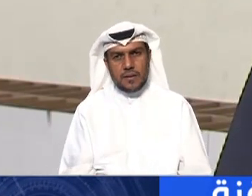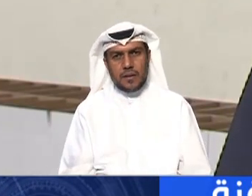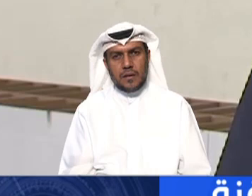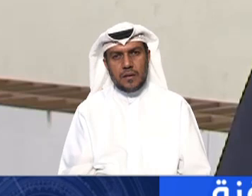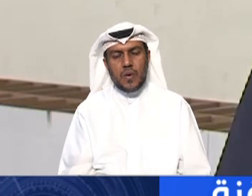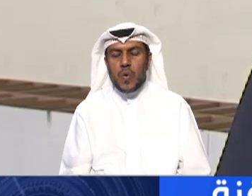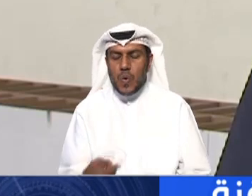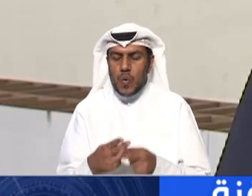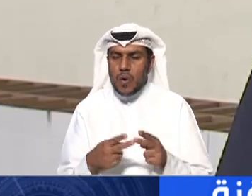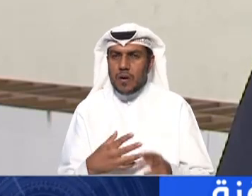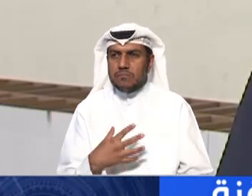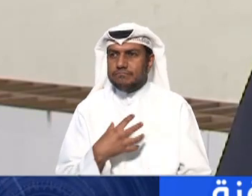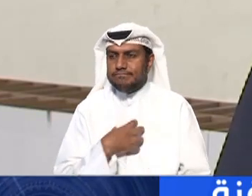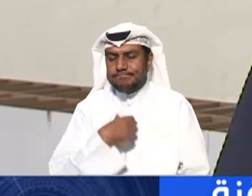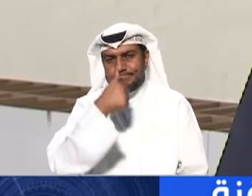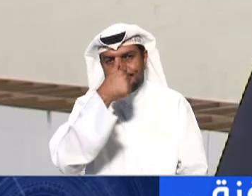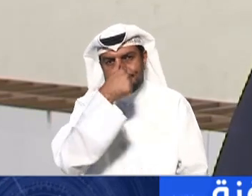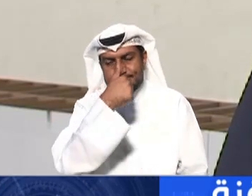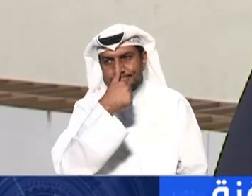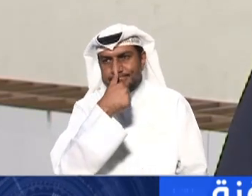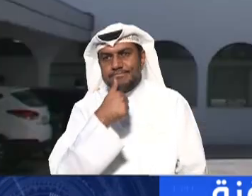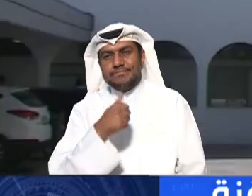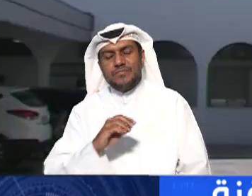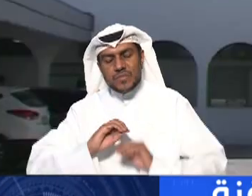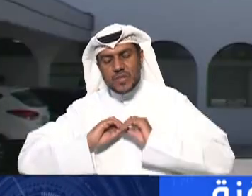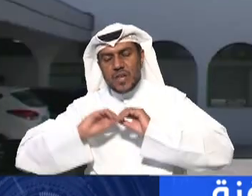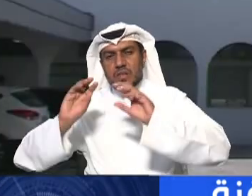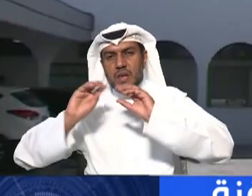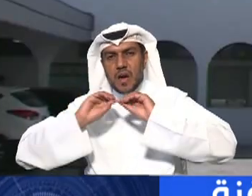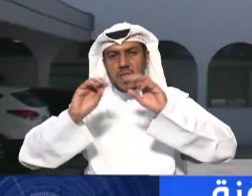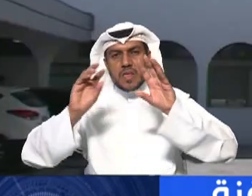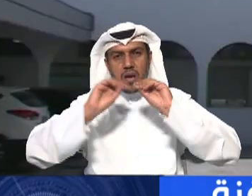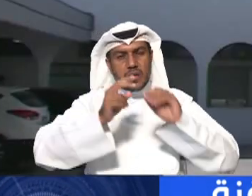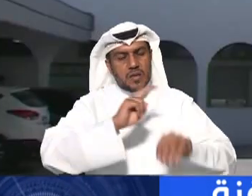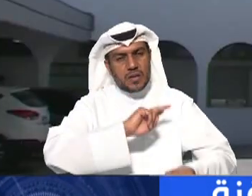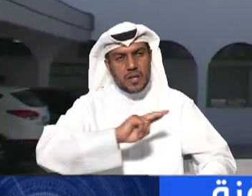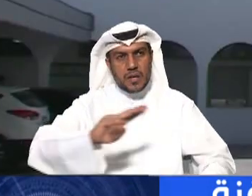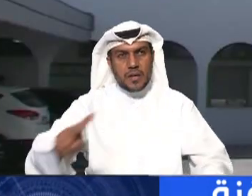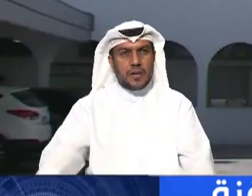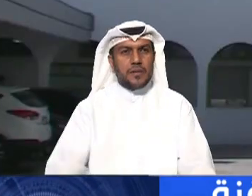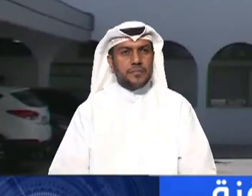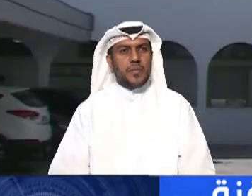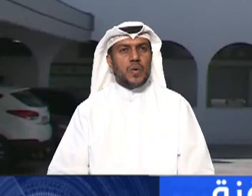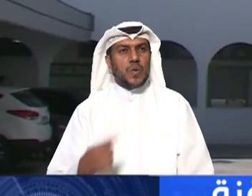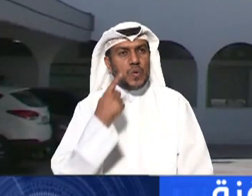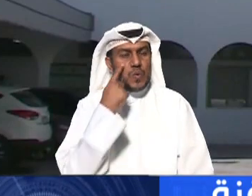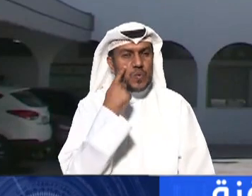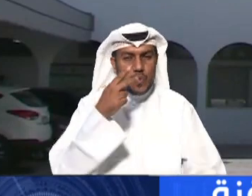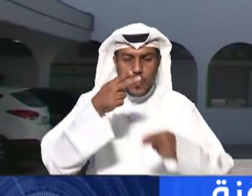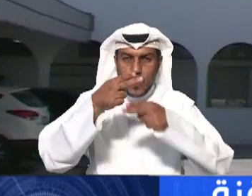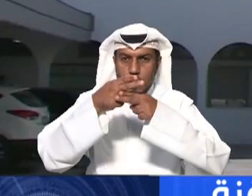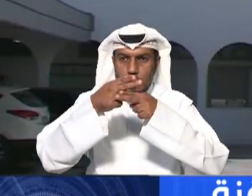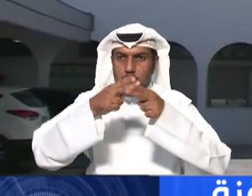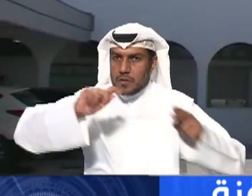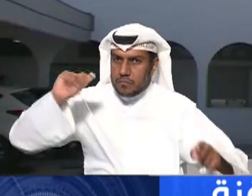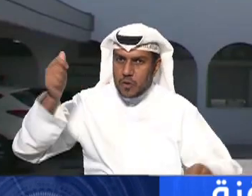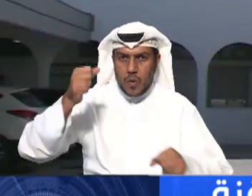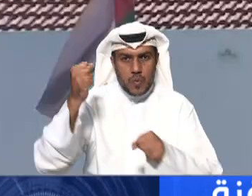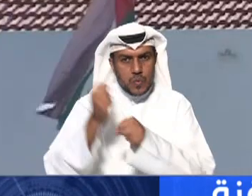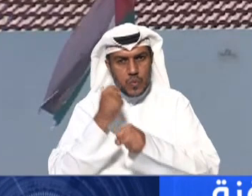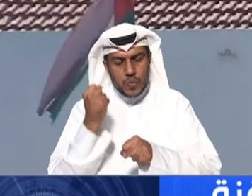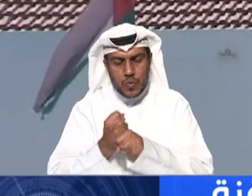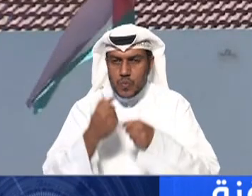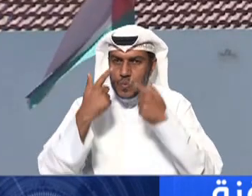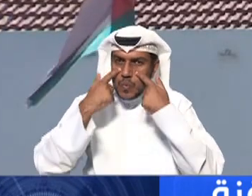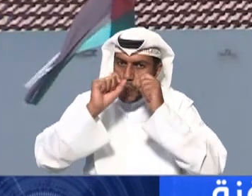وزاد من معاناة هذا القطاع تفشي هذا الوباء. هذه المساعدات الكويتية العاجلة كان لها الأثر